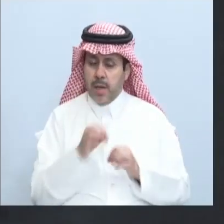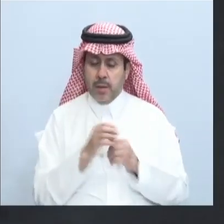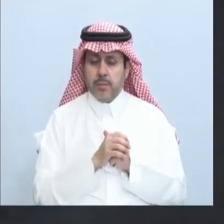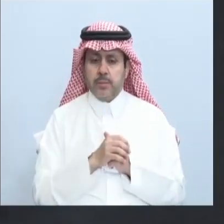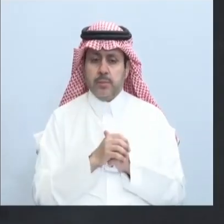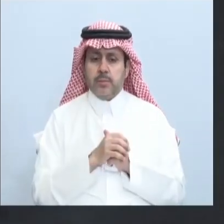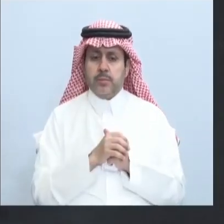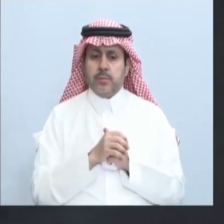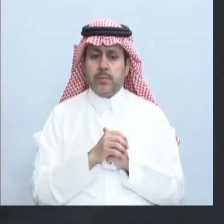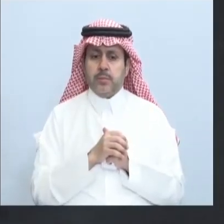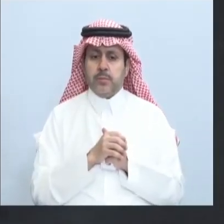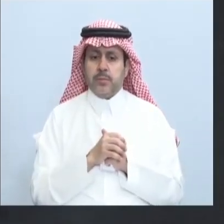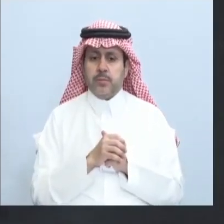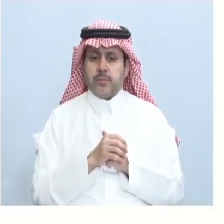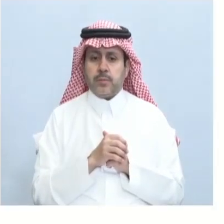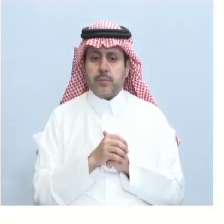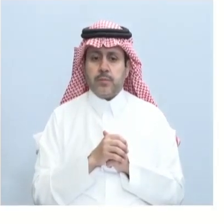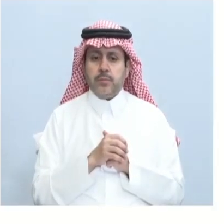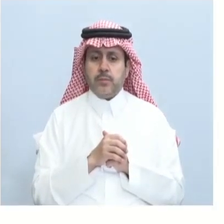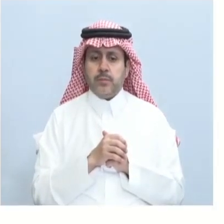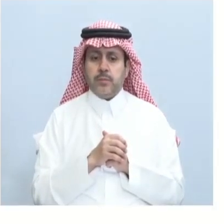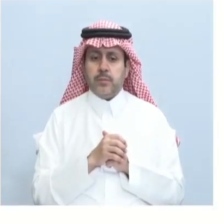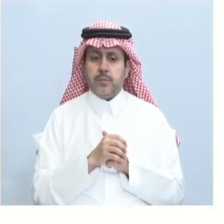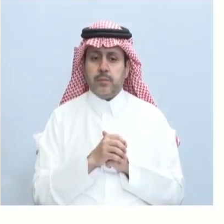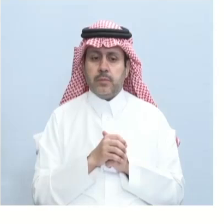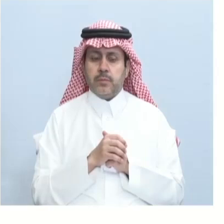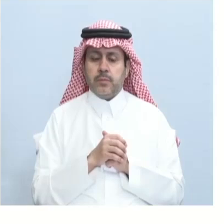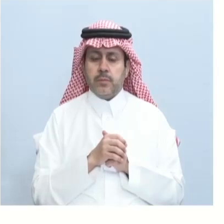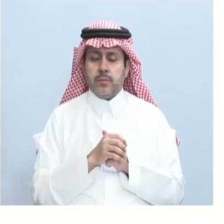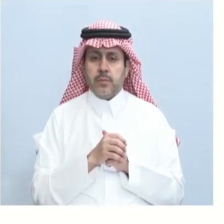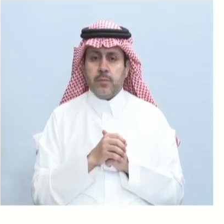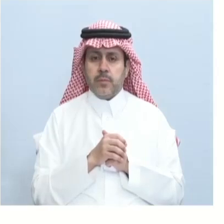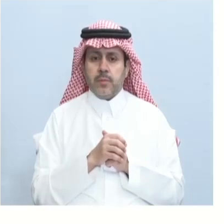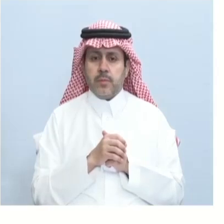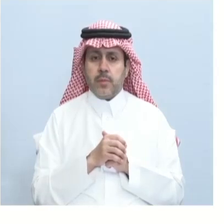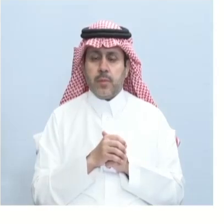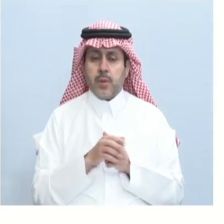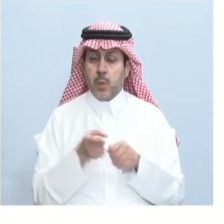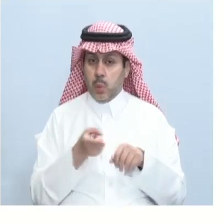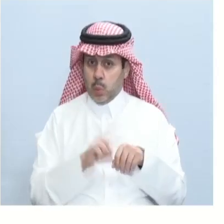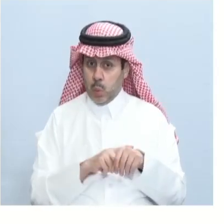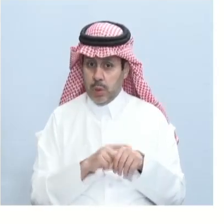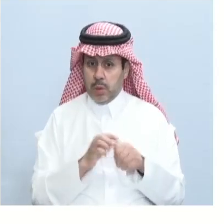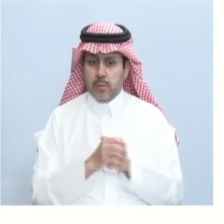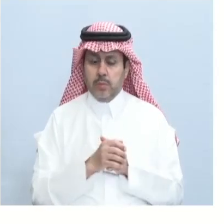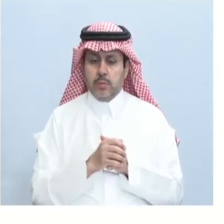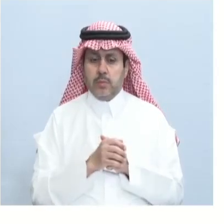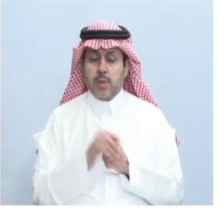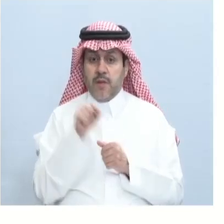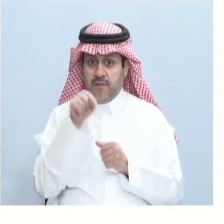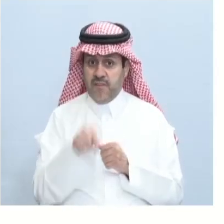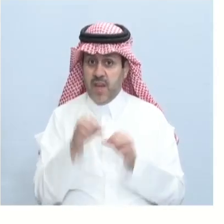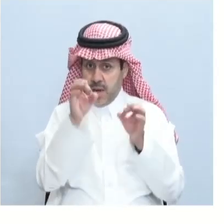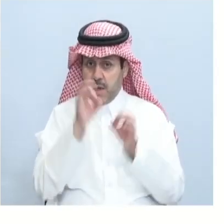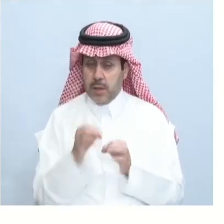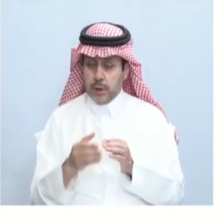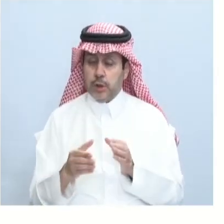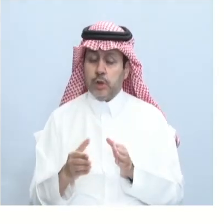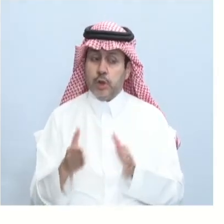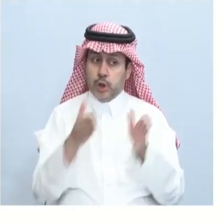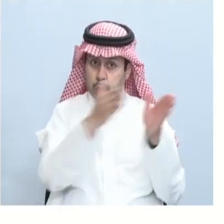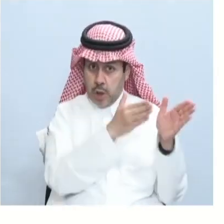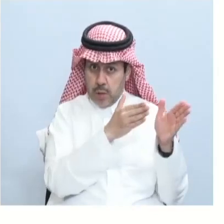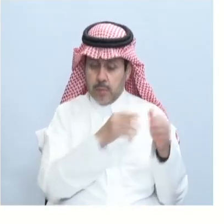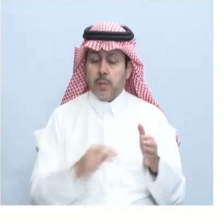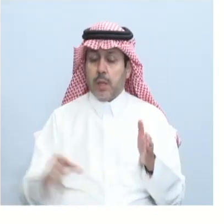وجه الدلاله على هذا المعنى من الايات اعيد مره اخرى في الايات اشاره